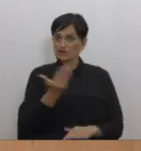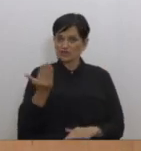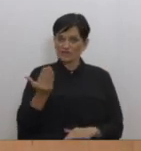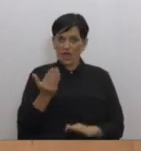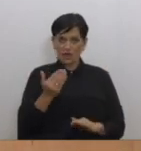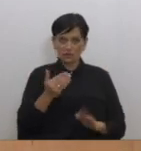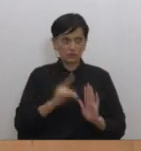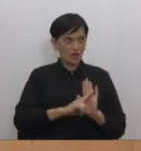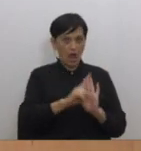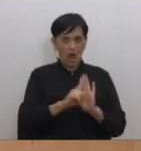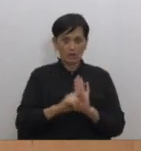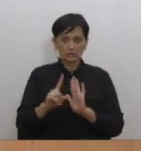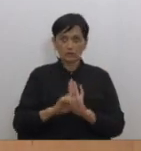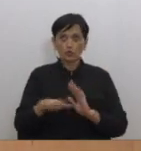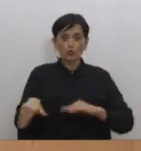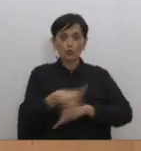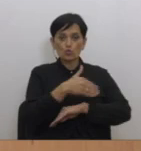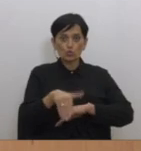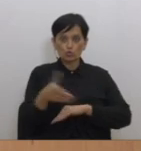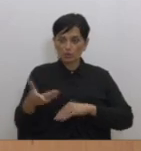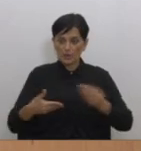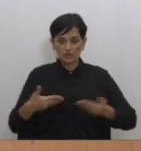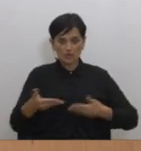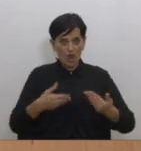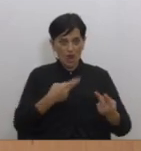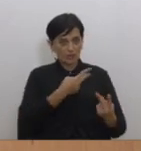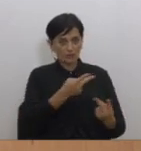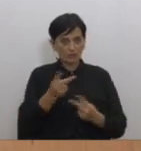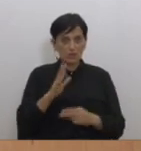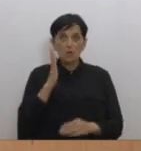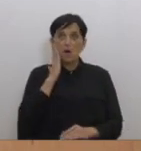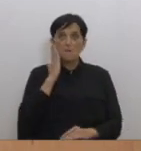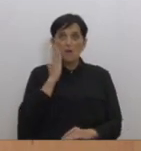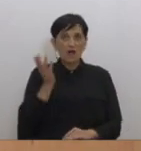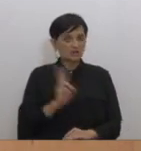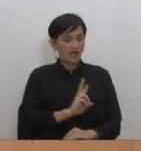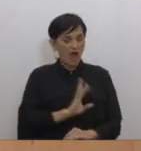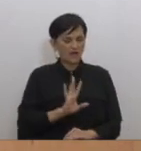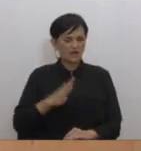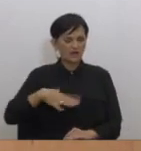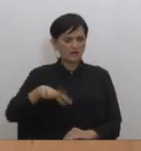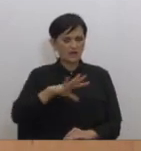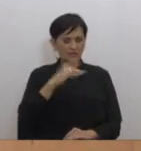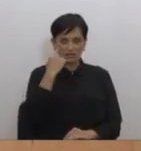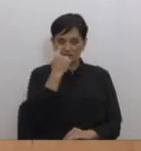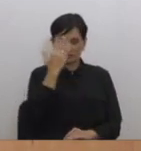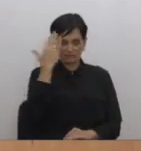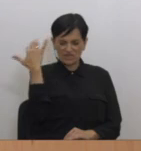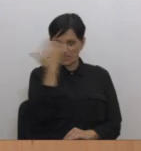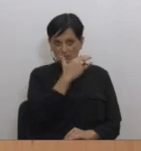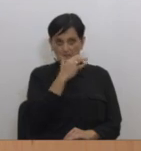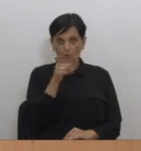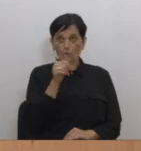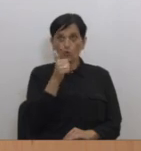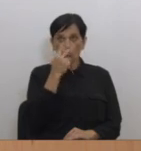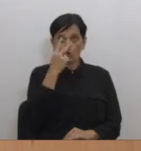კაცო? არ დადიხართ ქუჩებში? აბა მართლა არ გიყვართ ქვეყანა და თავსი ბრმავებთ? მე ხედავთ,